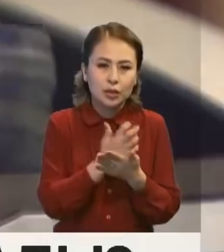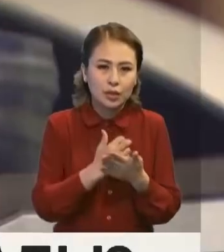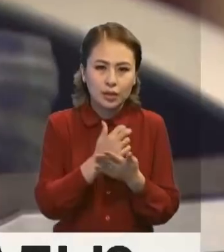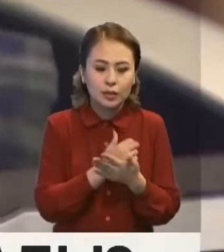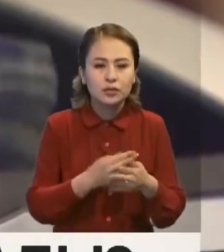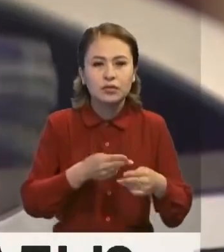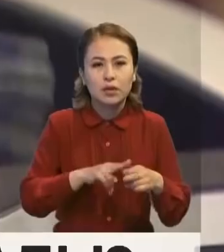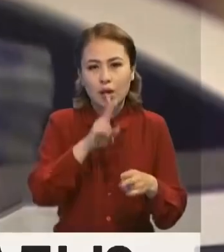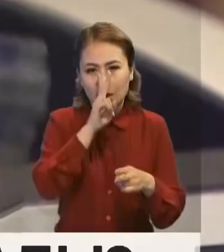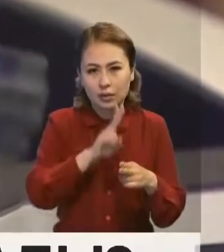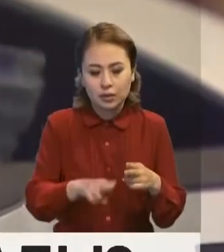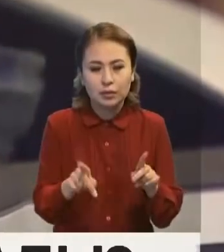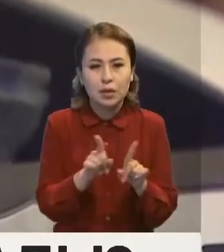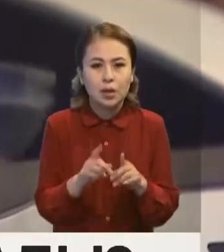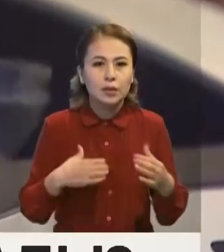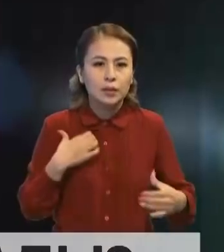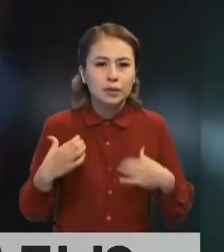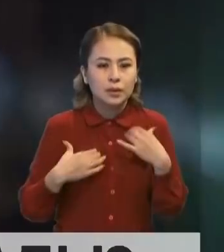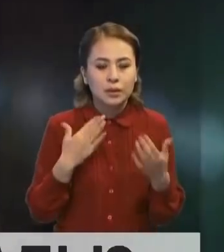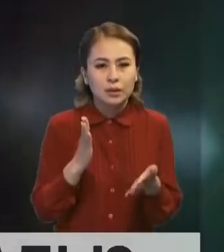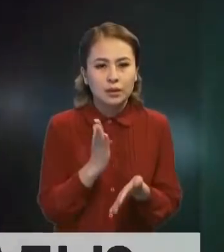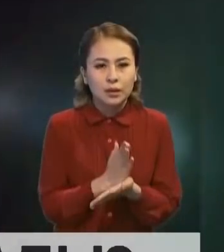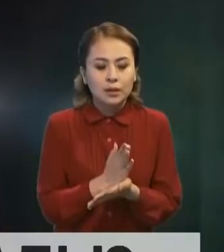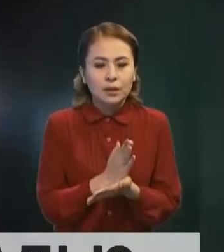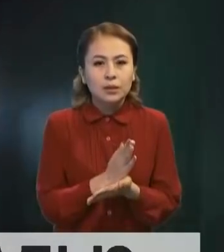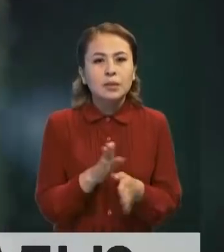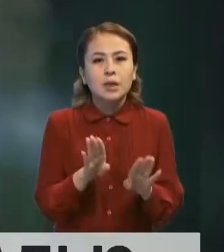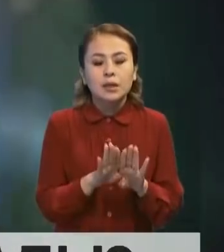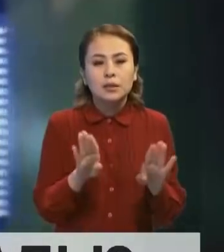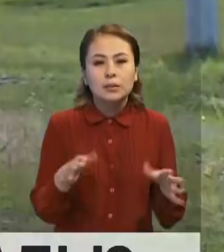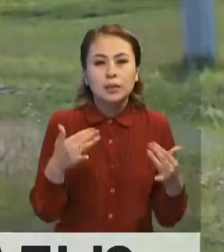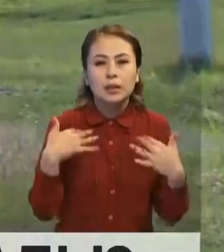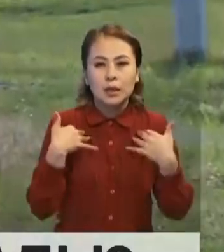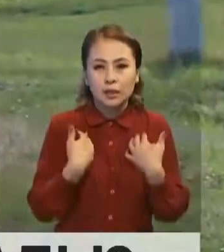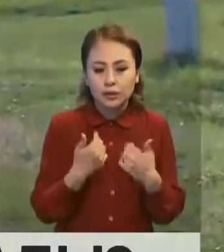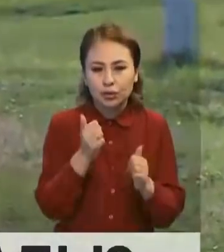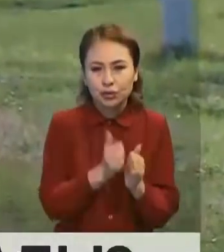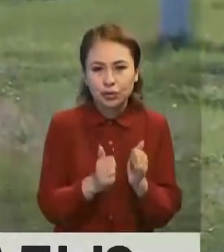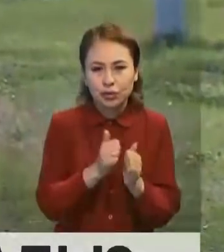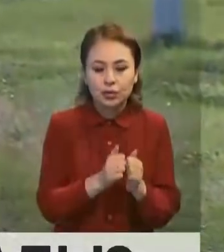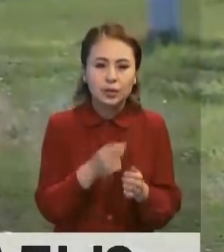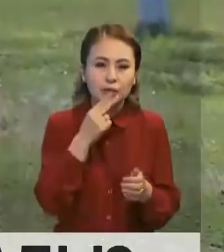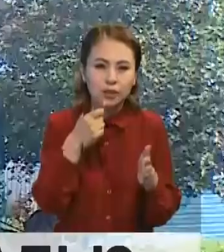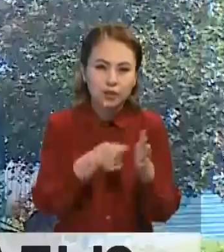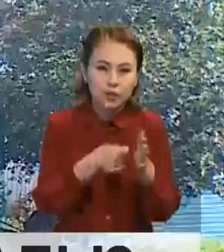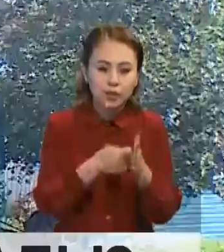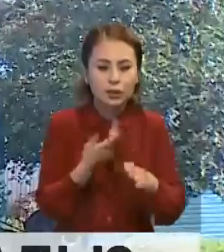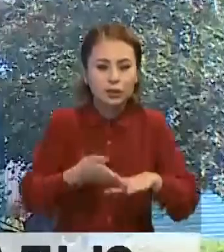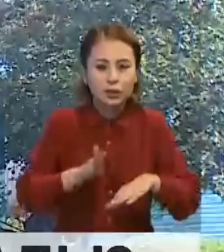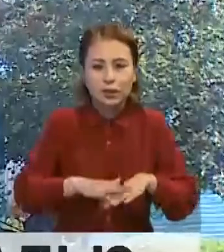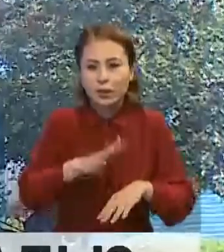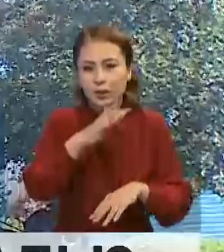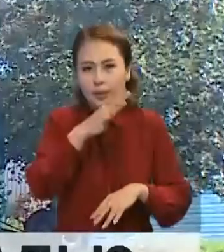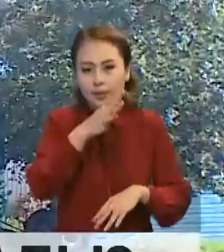әпсәтте айырылып қаламыз деп сары уайымға салынып жатқан болар. Бірақ олардың қайғысы күнделікті ішіп жемге тыйын тебен таппай